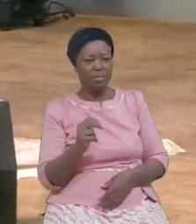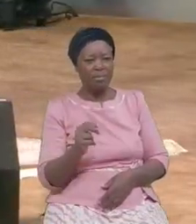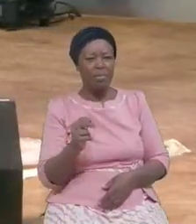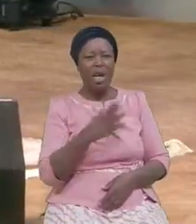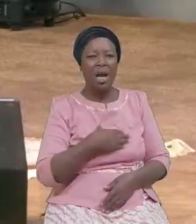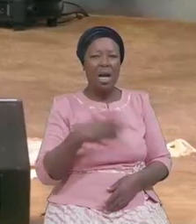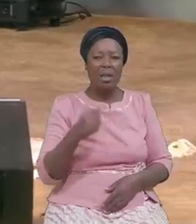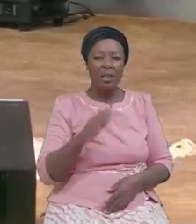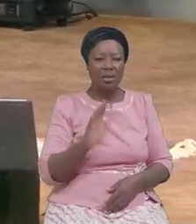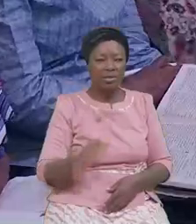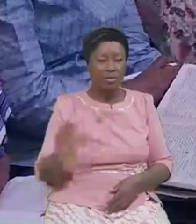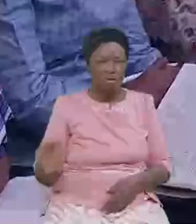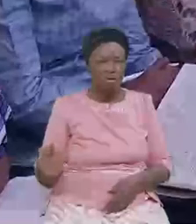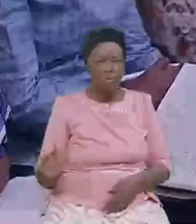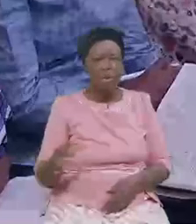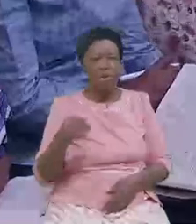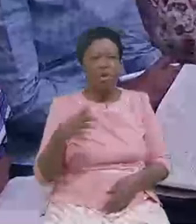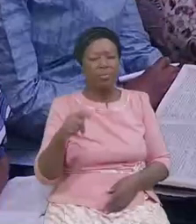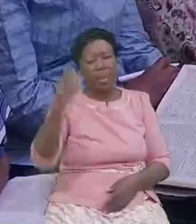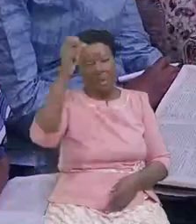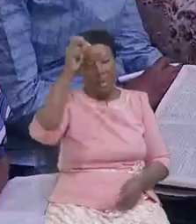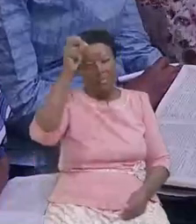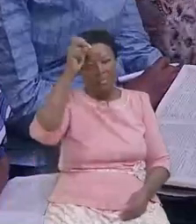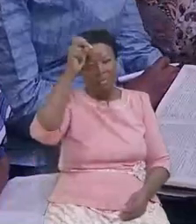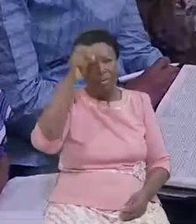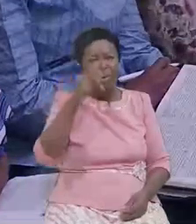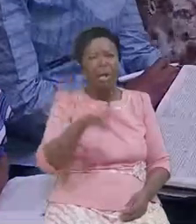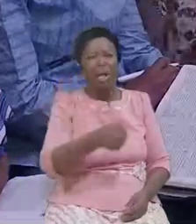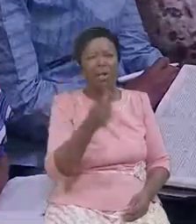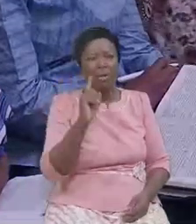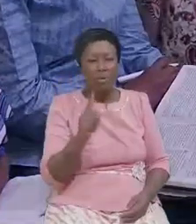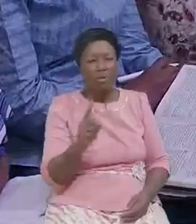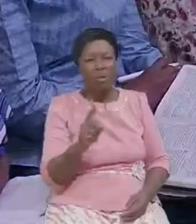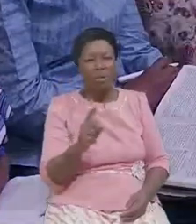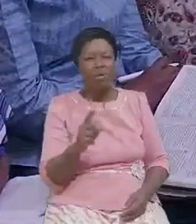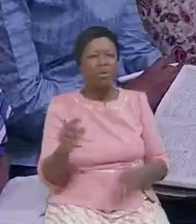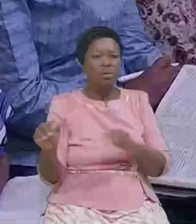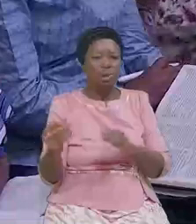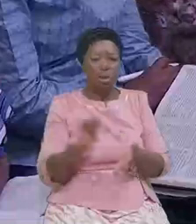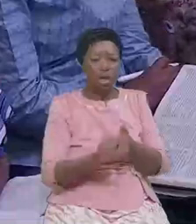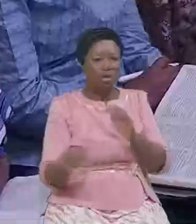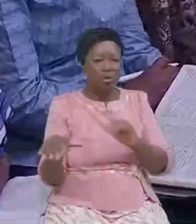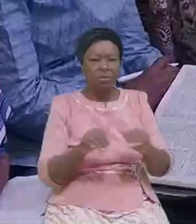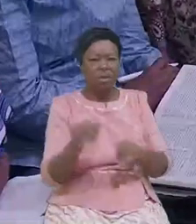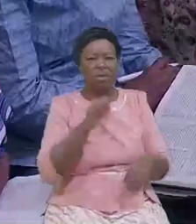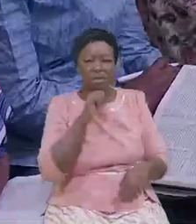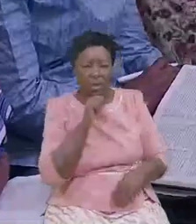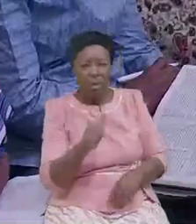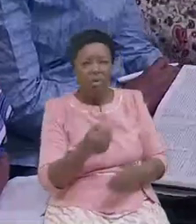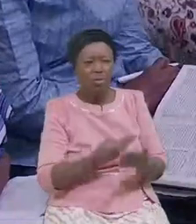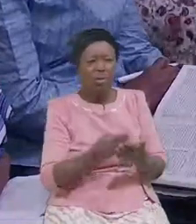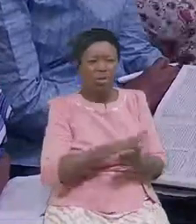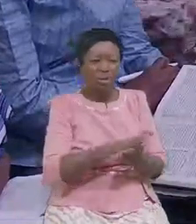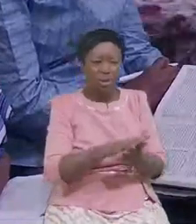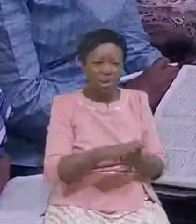les enfants du diable également sont clairs. On les voit, on les connaît. Quiconque ne pratique pas la justice n'est